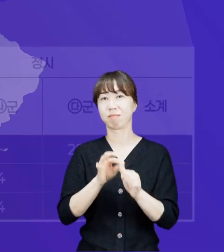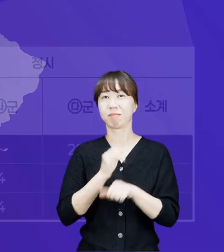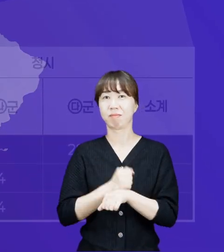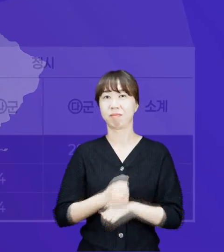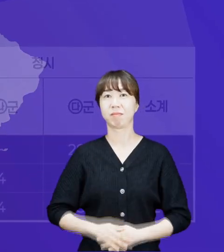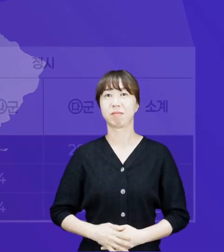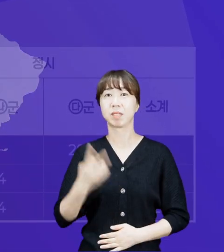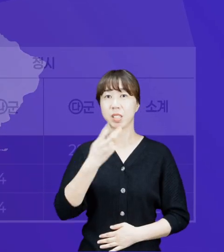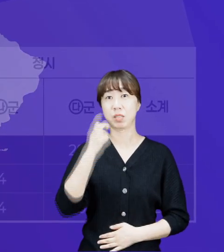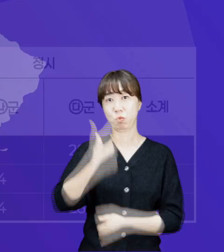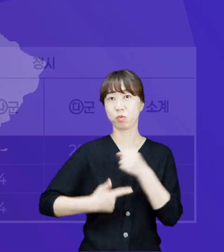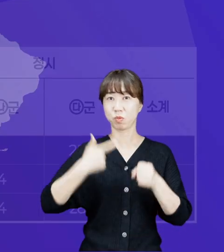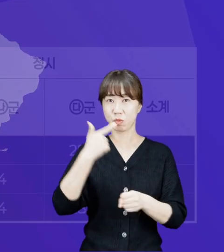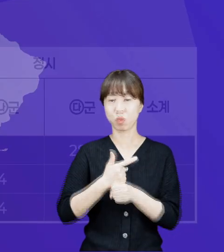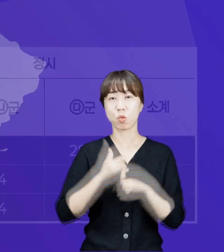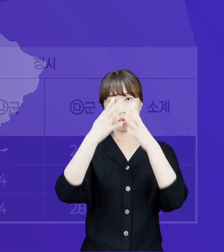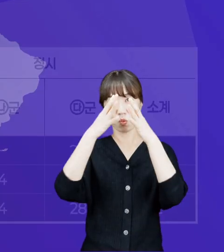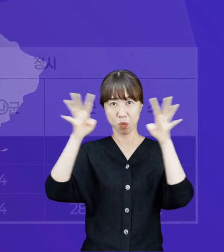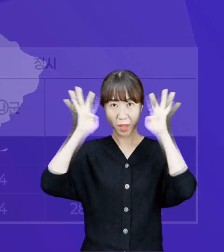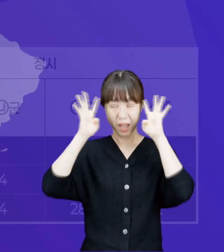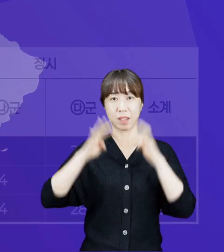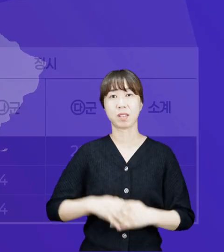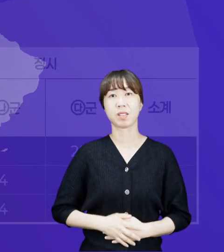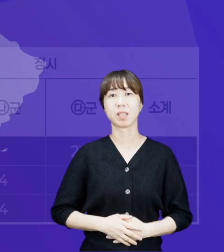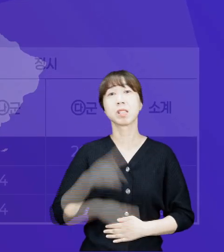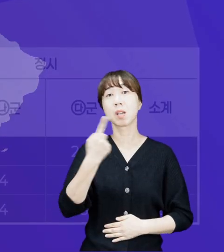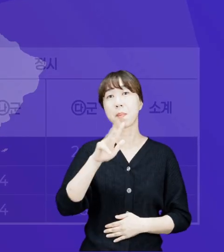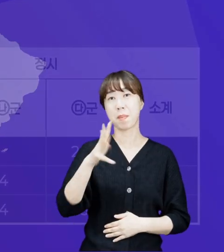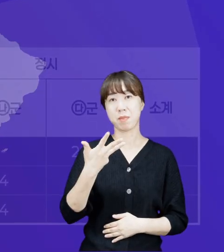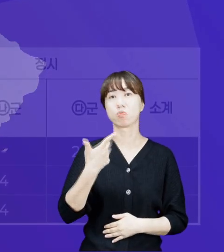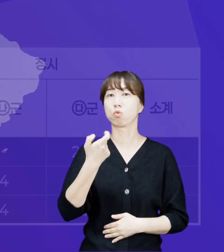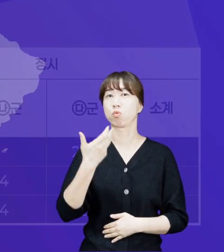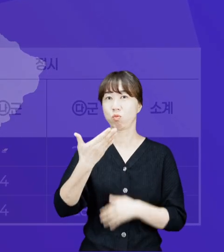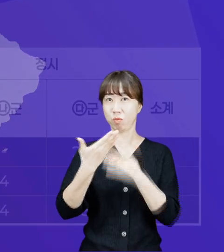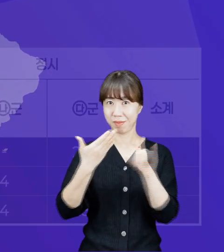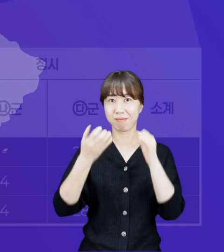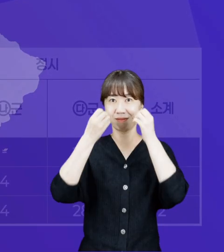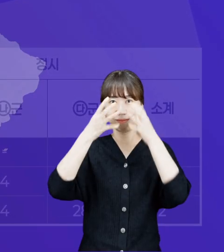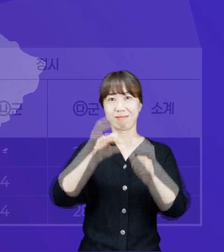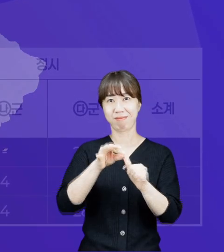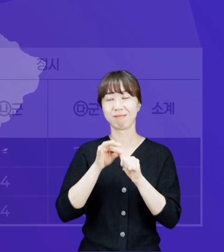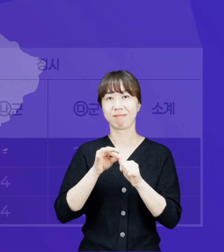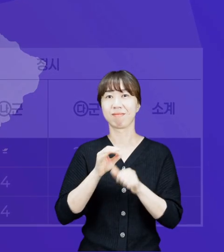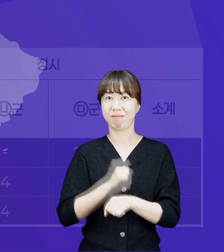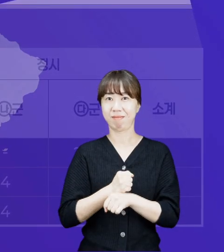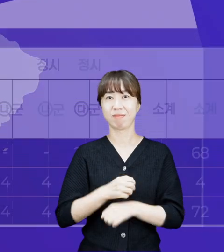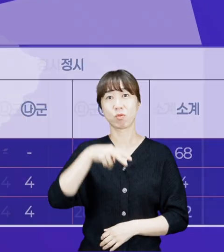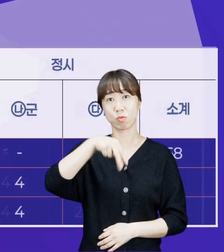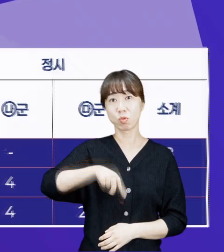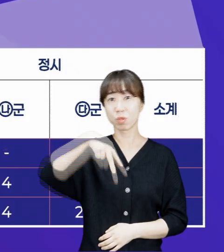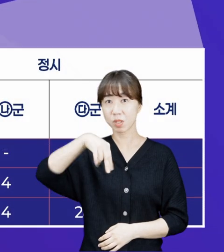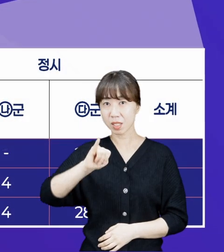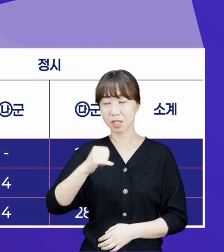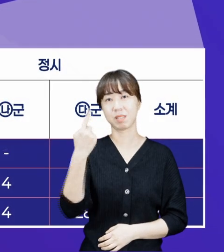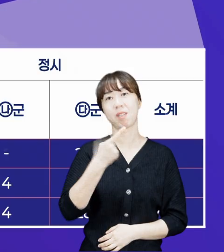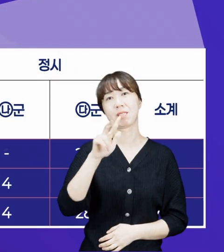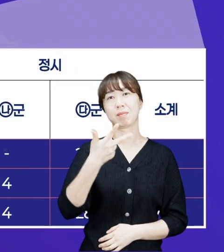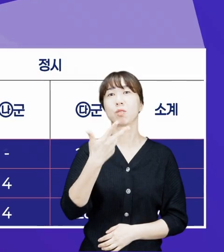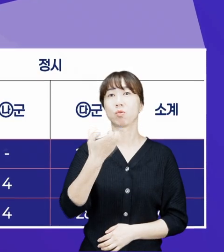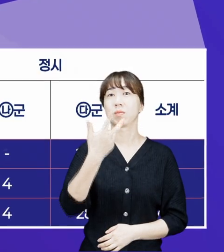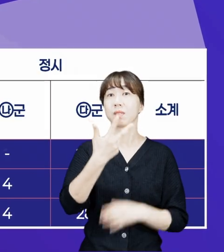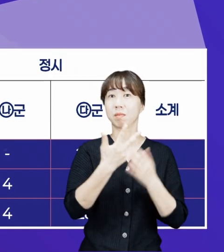2026학년도 국립목포대학교는 총 1,869명의 신입생을 모집하며 수시 모집은 1,797명, 정시